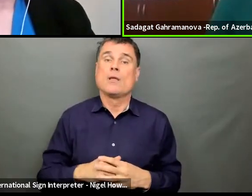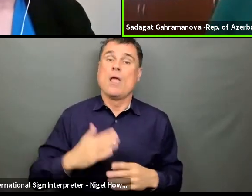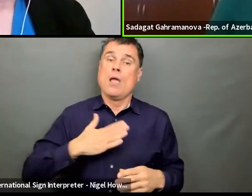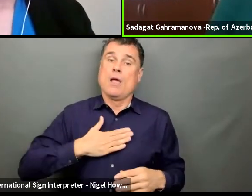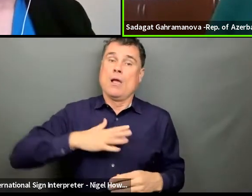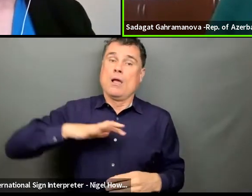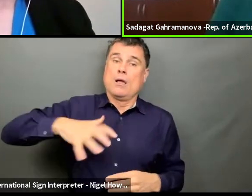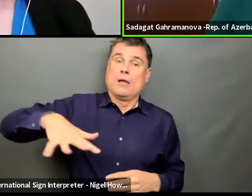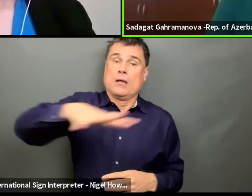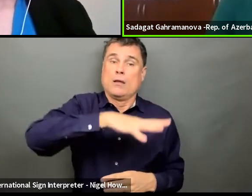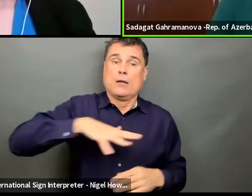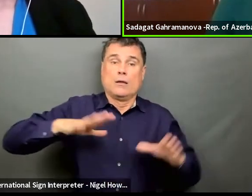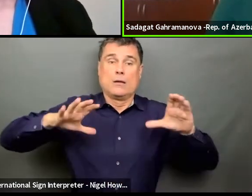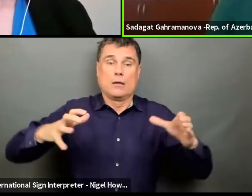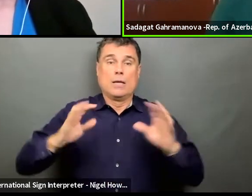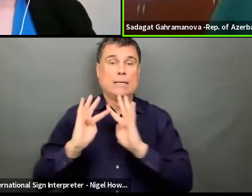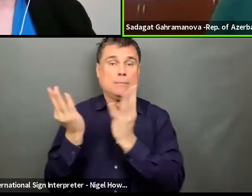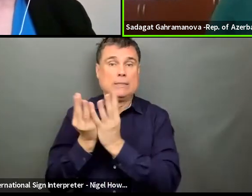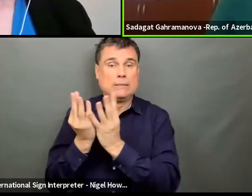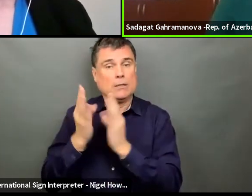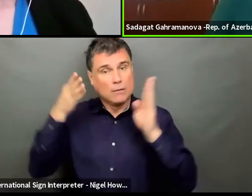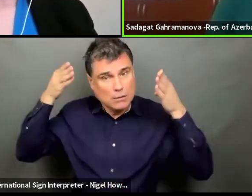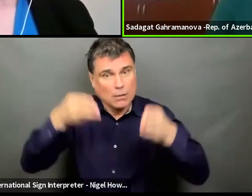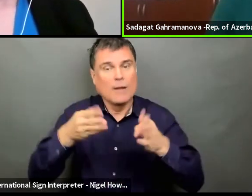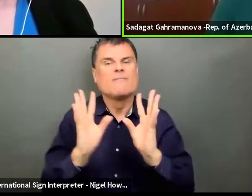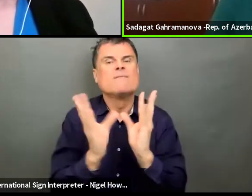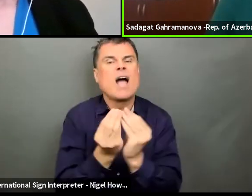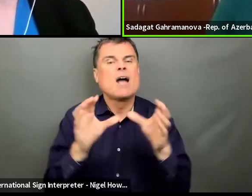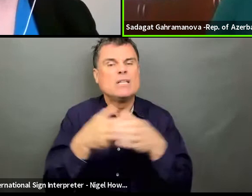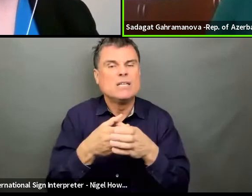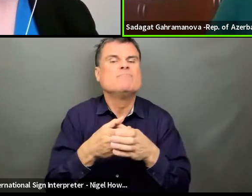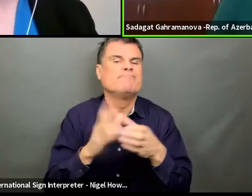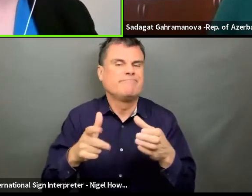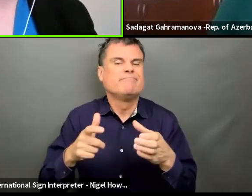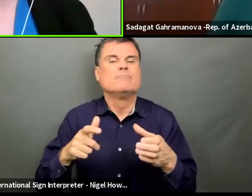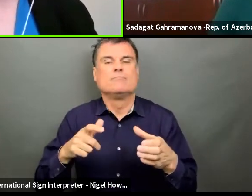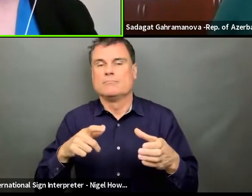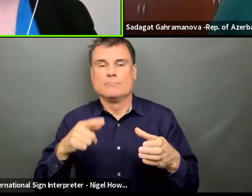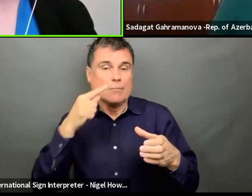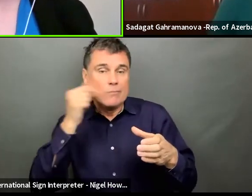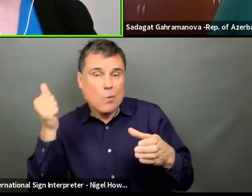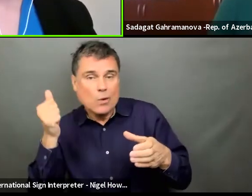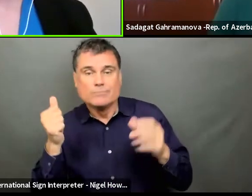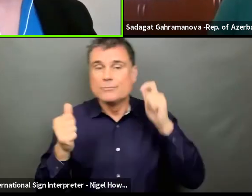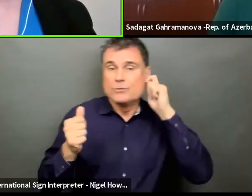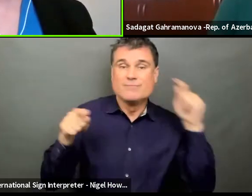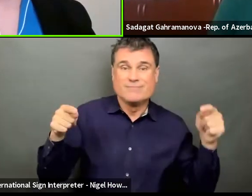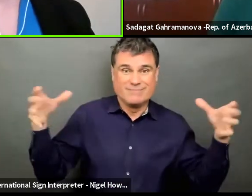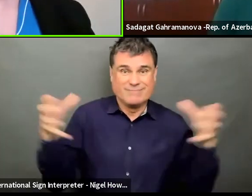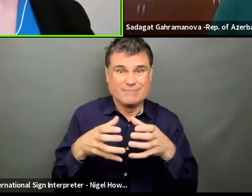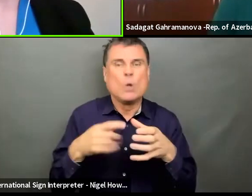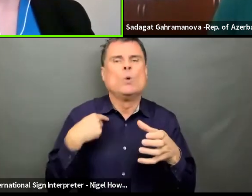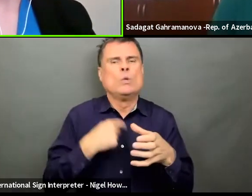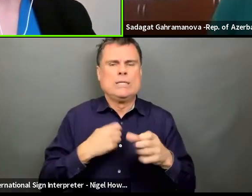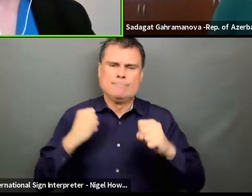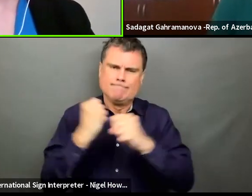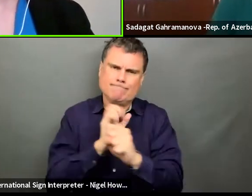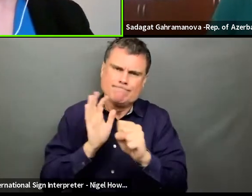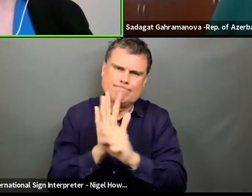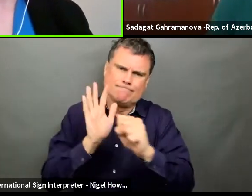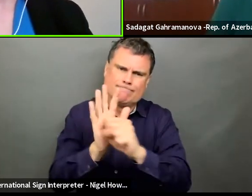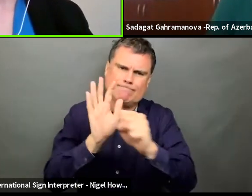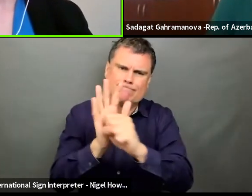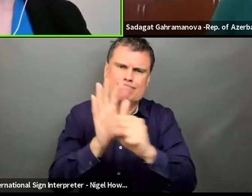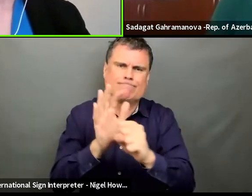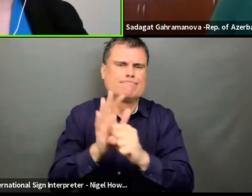в семьях. Мы начали кампанию под названием «Скажем». Мистер Романова, sorry to interrupt. Could you please keep it